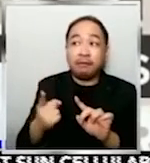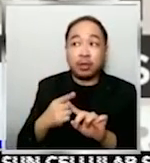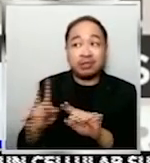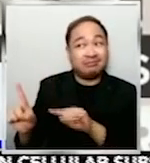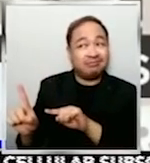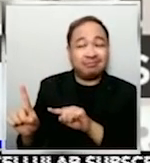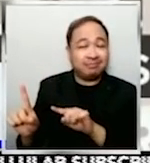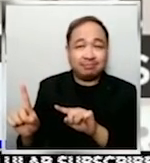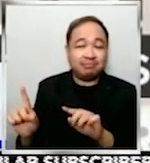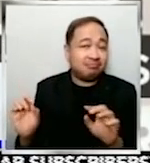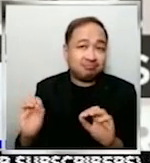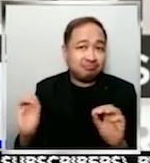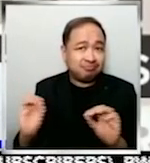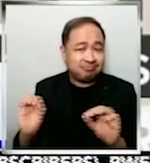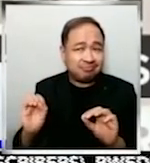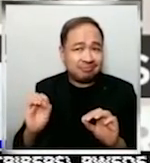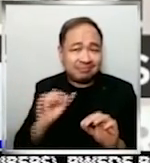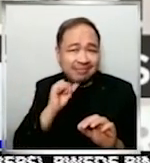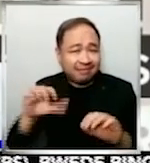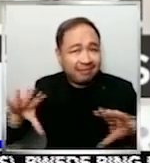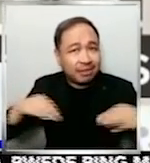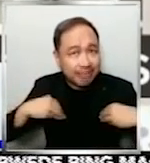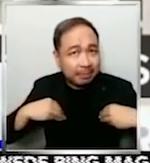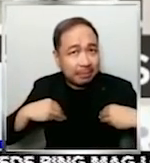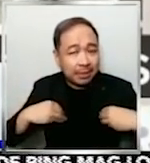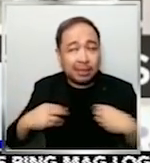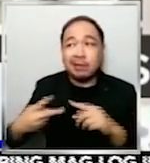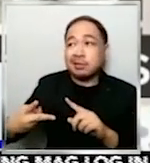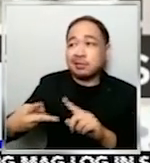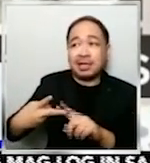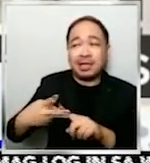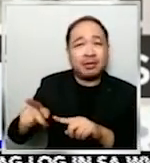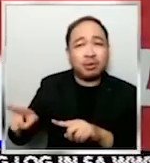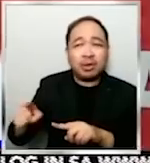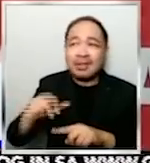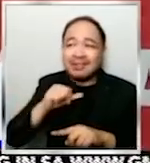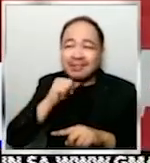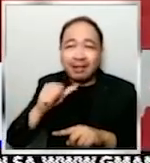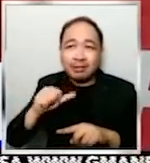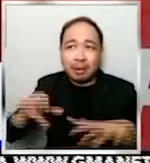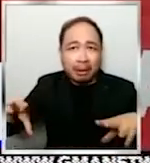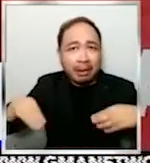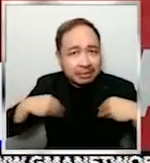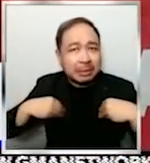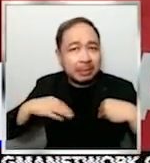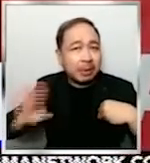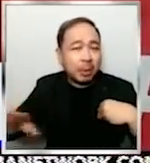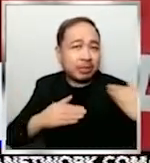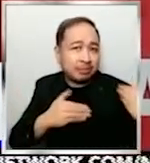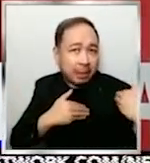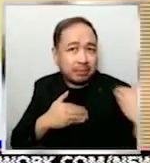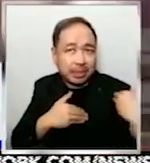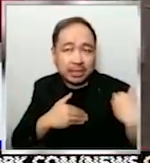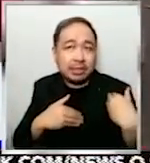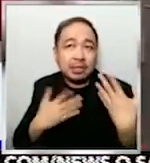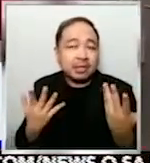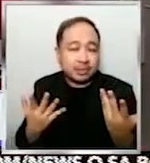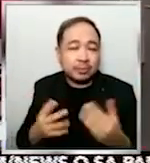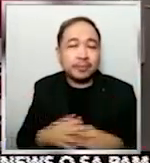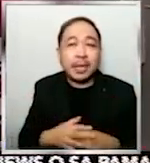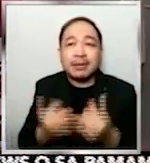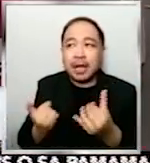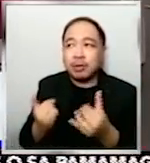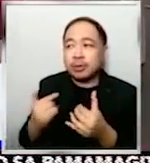Pangalawa, hindi pa nagbabayad nung kailangan pagbayaran. Hinihingi pa namin ang panig ni Marcos.